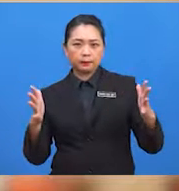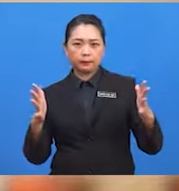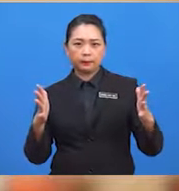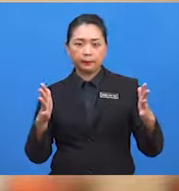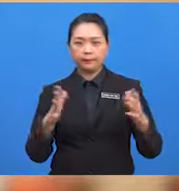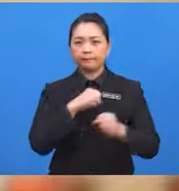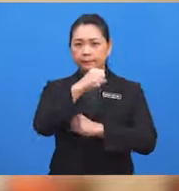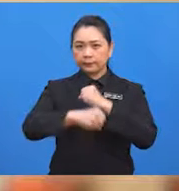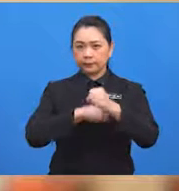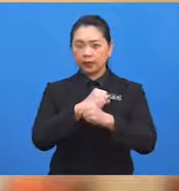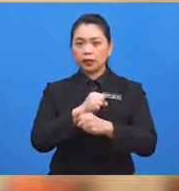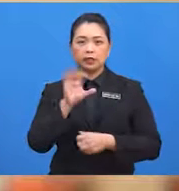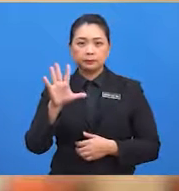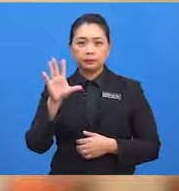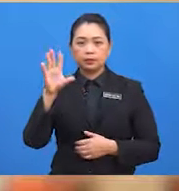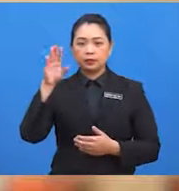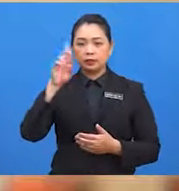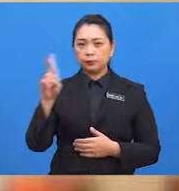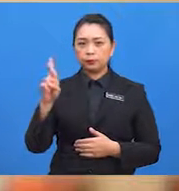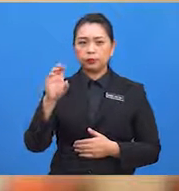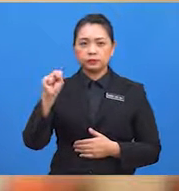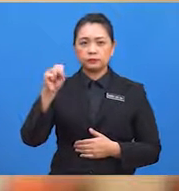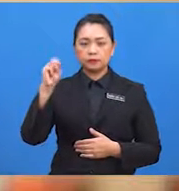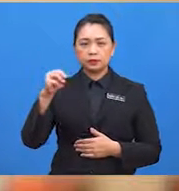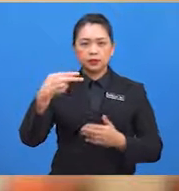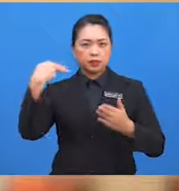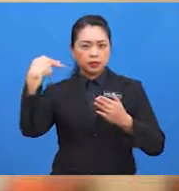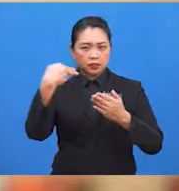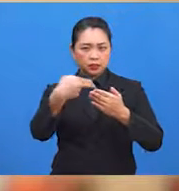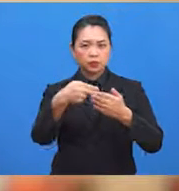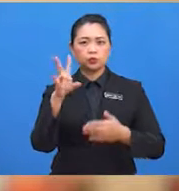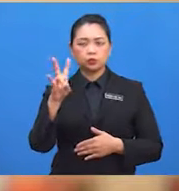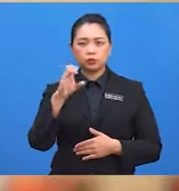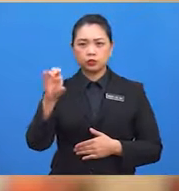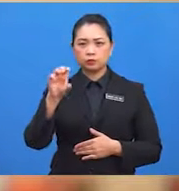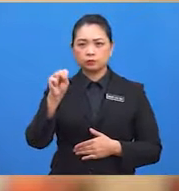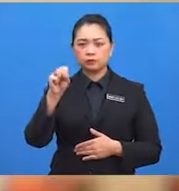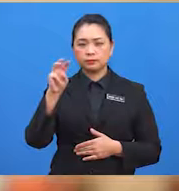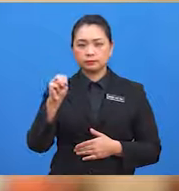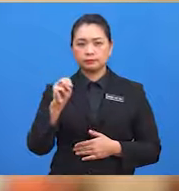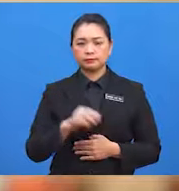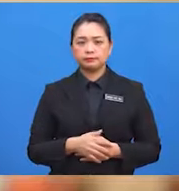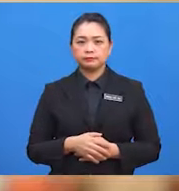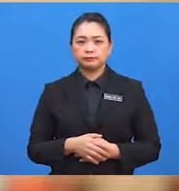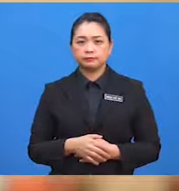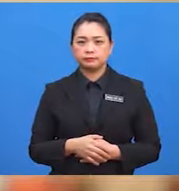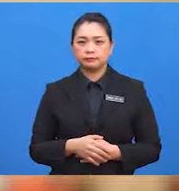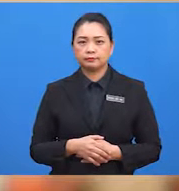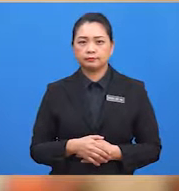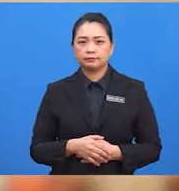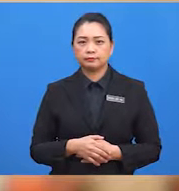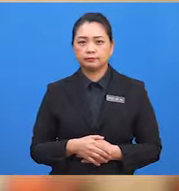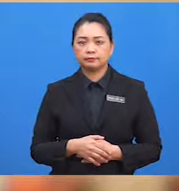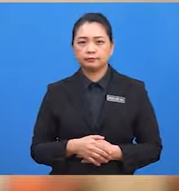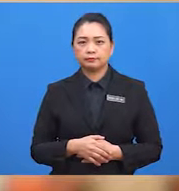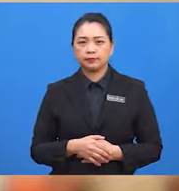5000 sebelum Masihi hingga 700 sebelum Masihi dan antara sekitar tahun 3500